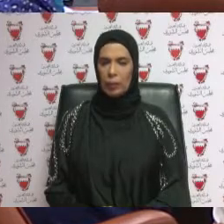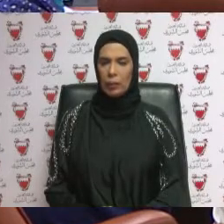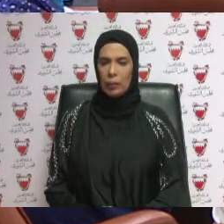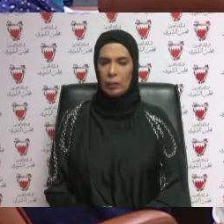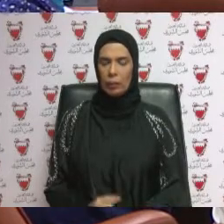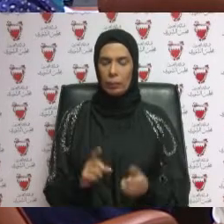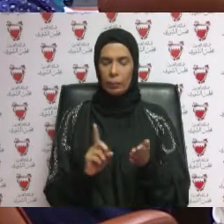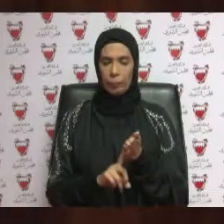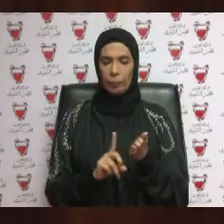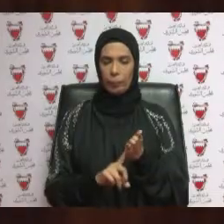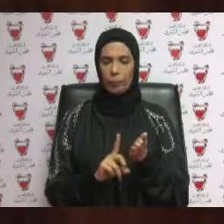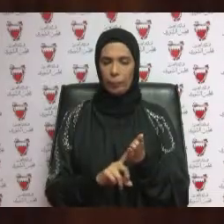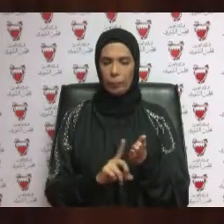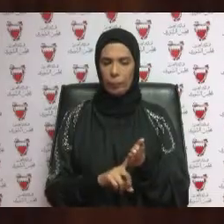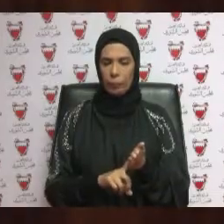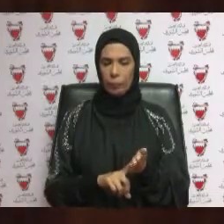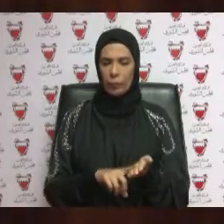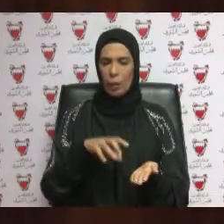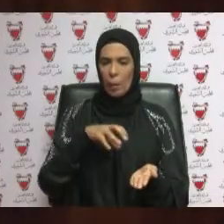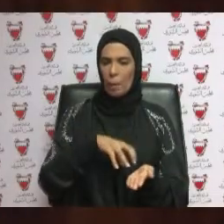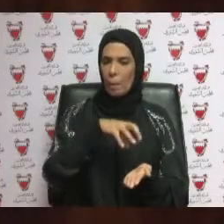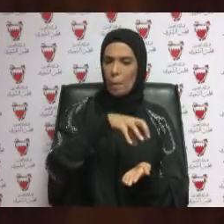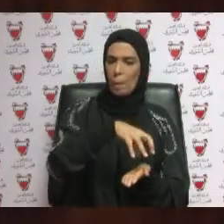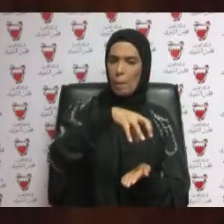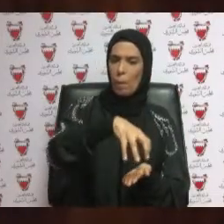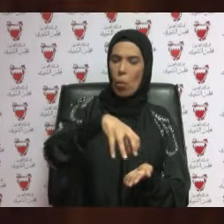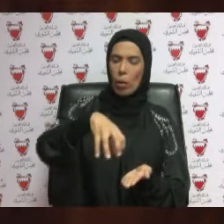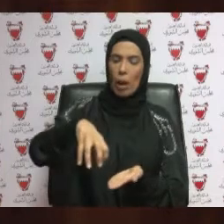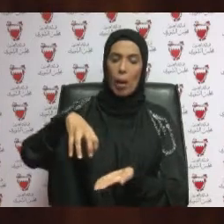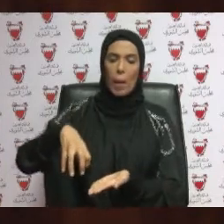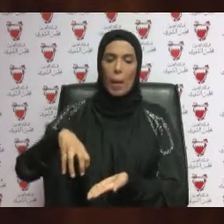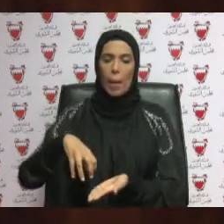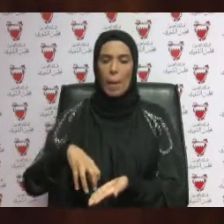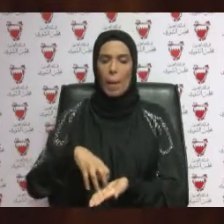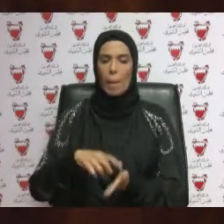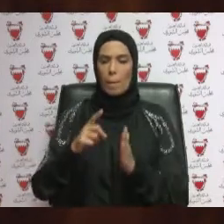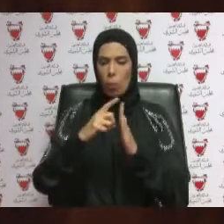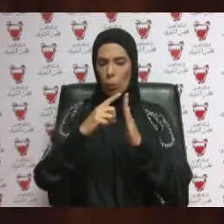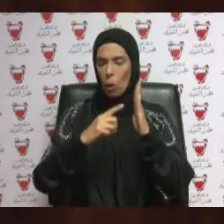يؤكد على مواقعها ويجعل من القانون